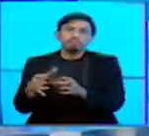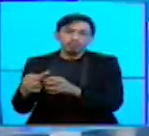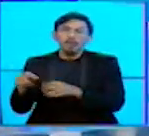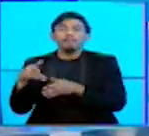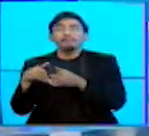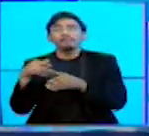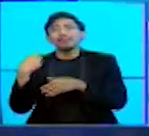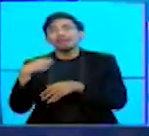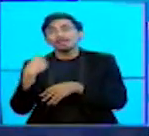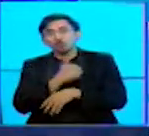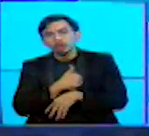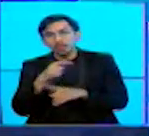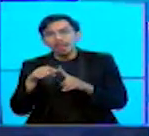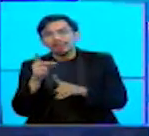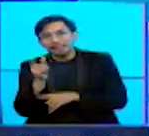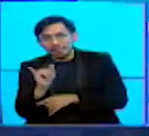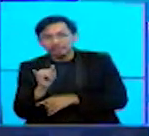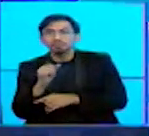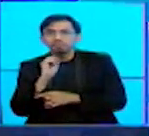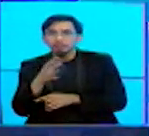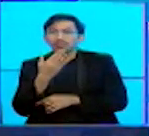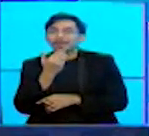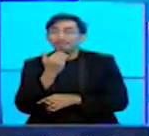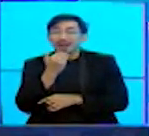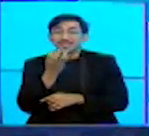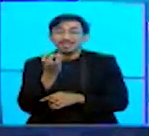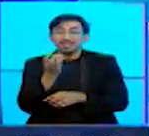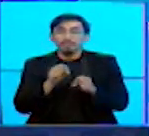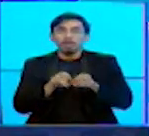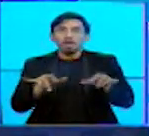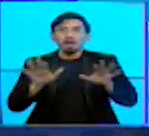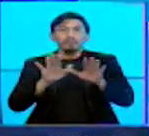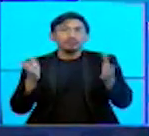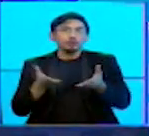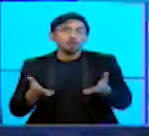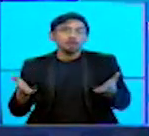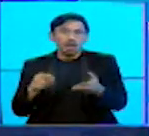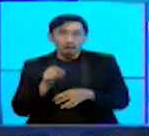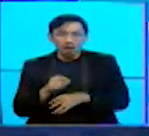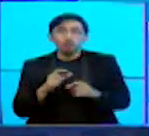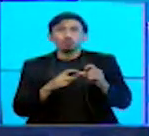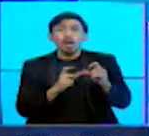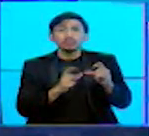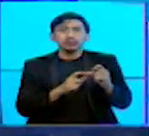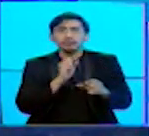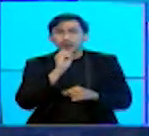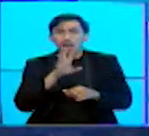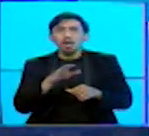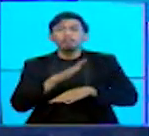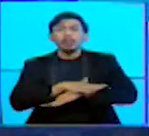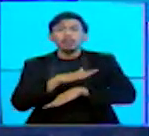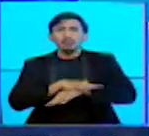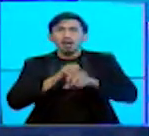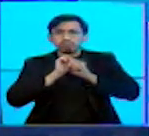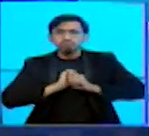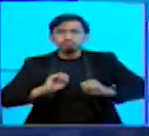khususnya Menteri Sosial Tri Risma Hari ini terkait beras tak layak yang viral di media sosial. Suangsih mengaku menyebar berita mengenai